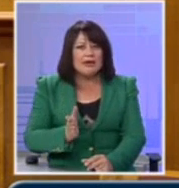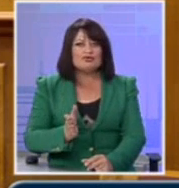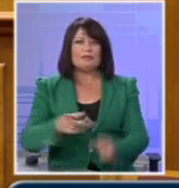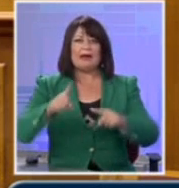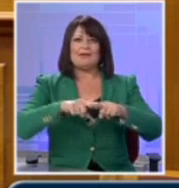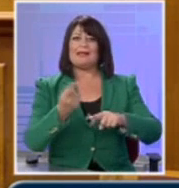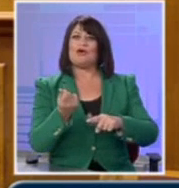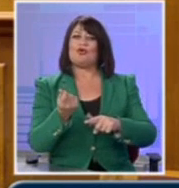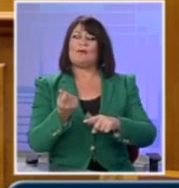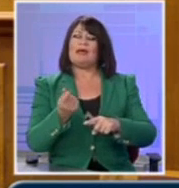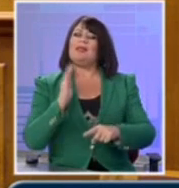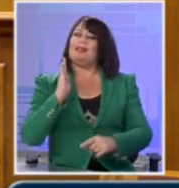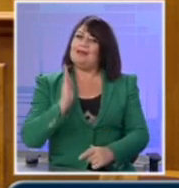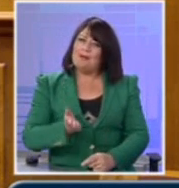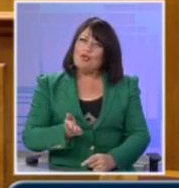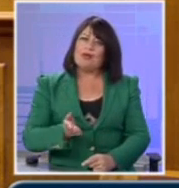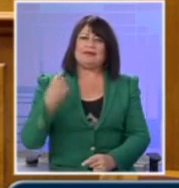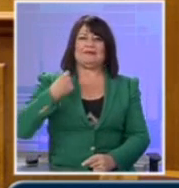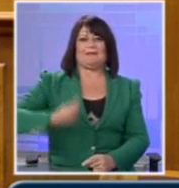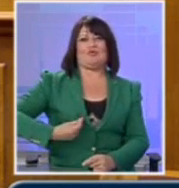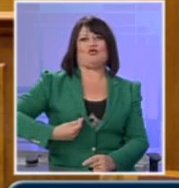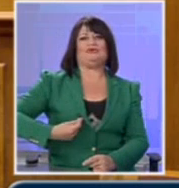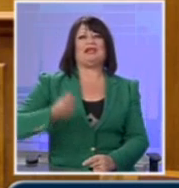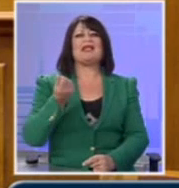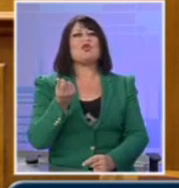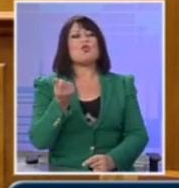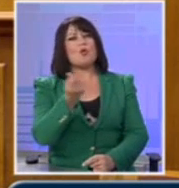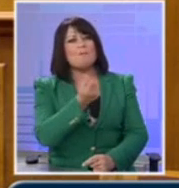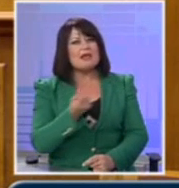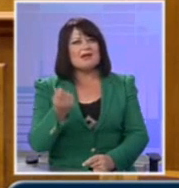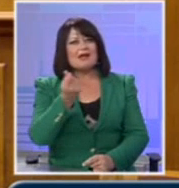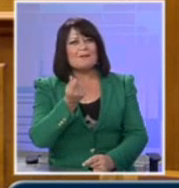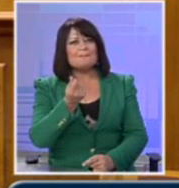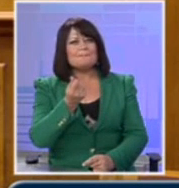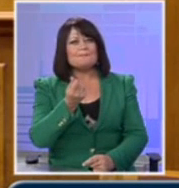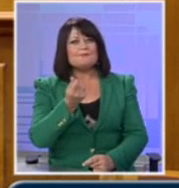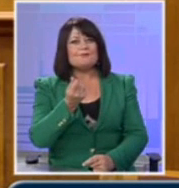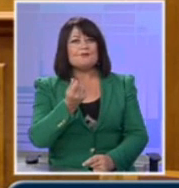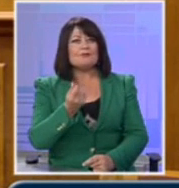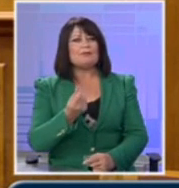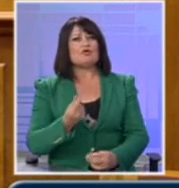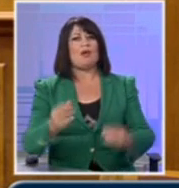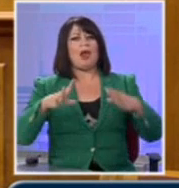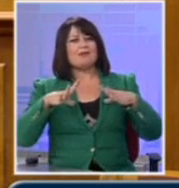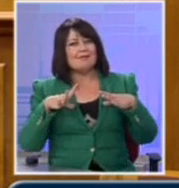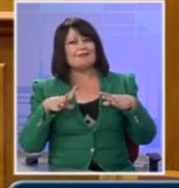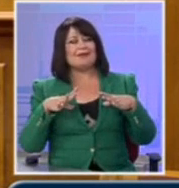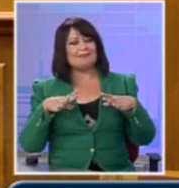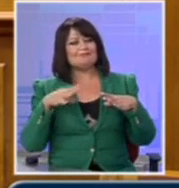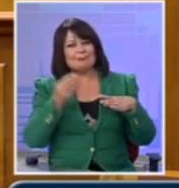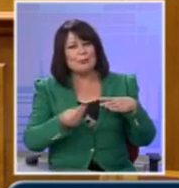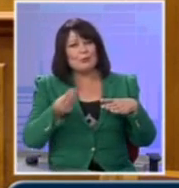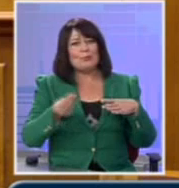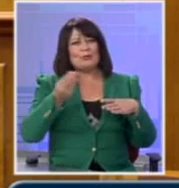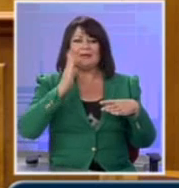ελληνική οικονομία, στα ελληνικά δημόσια οικονομικά, αν θέλετε, να δημιουργήσουν επιπλέον δημοσιονομικό χώρο, να